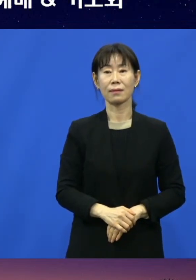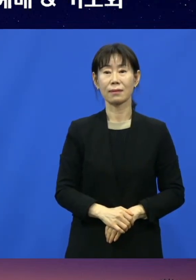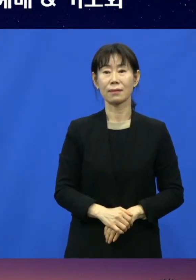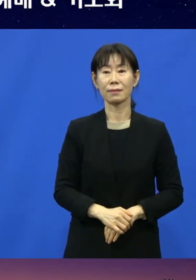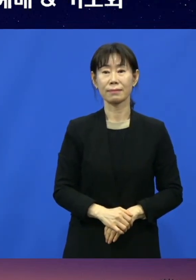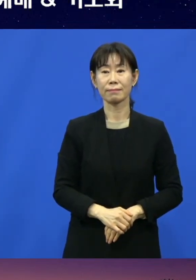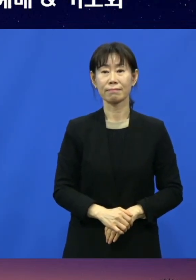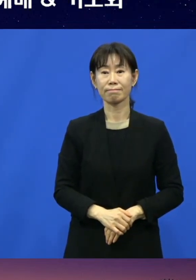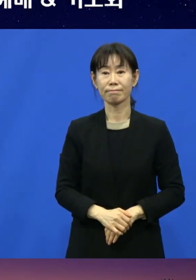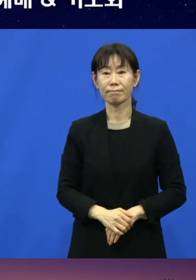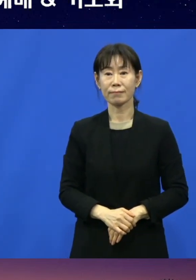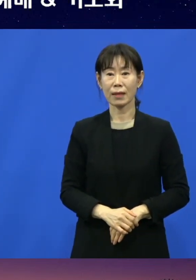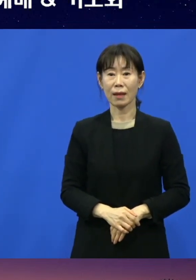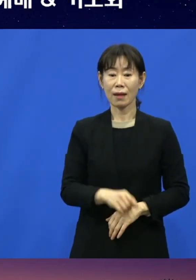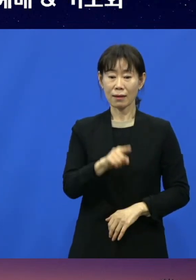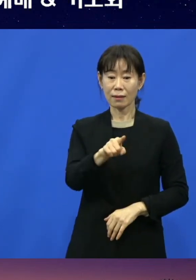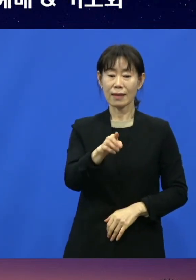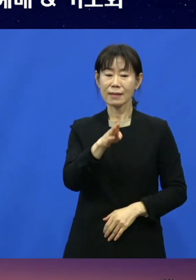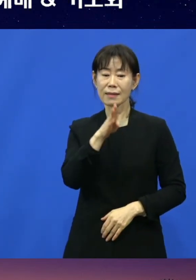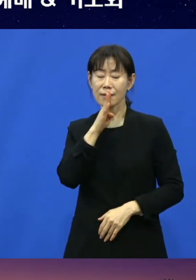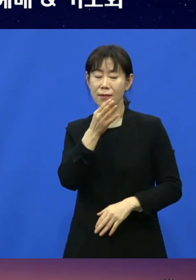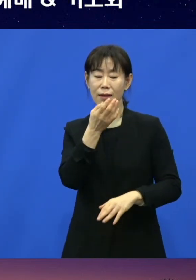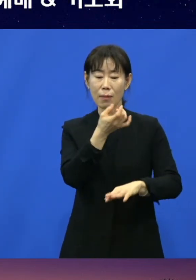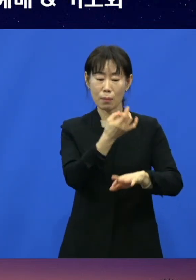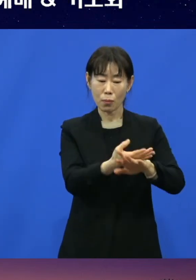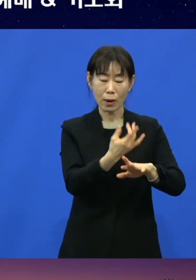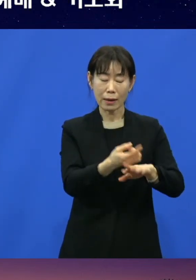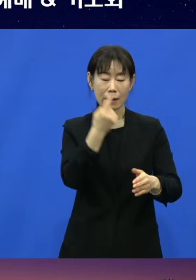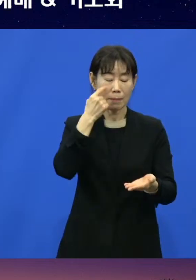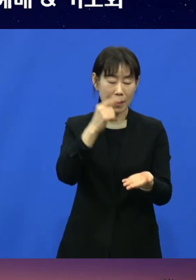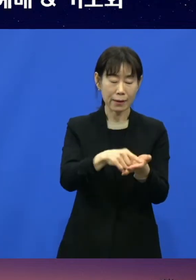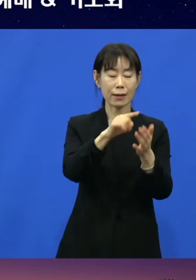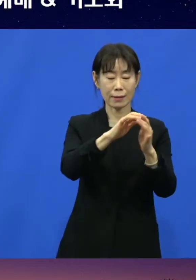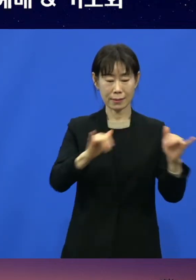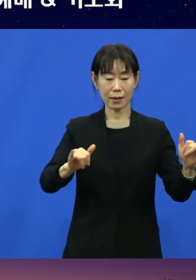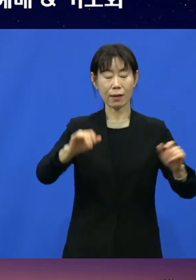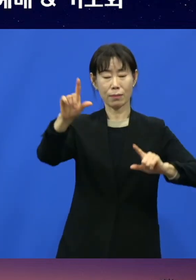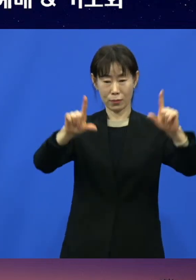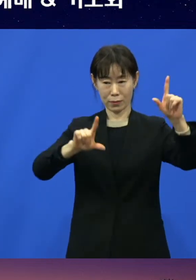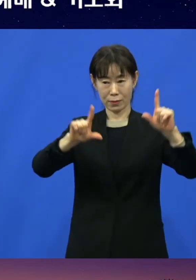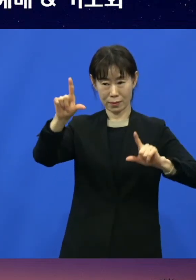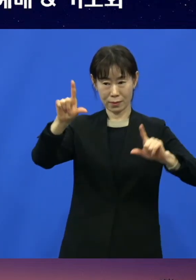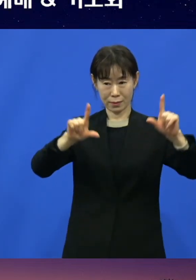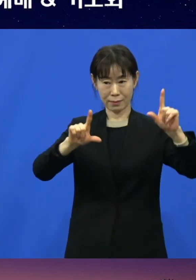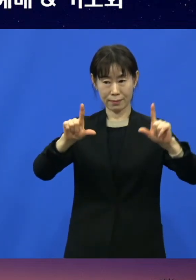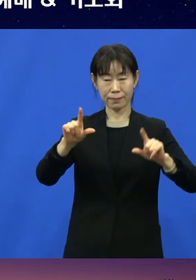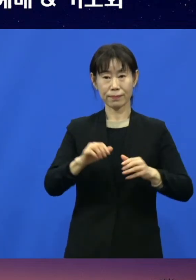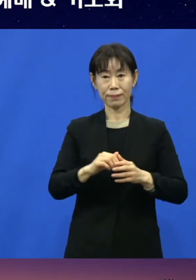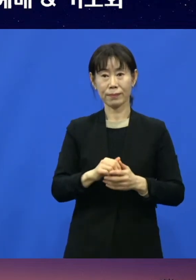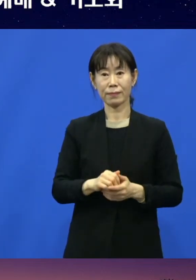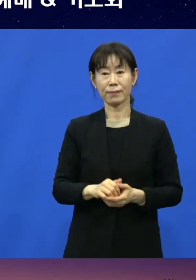그게 진정한 보화를 발견한 사람의 태도라는 거예요. 트레이딩이 분명히 일어나야 된다는 거예요.